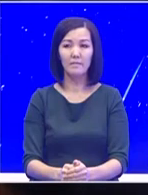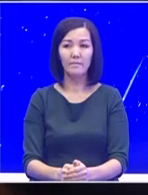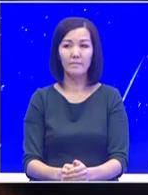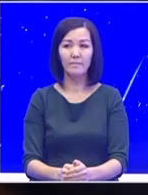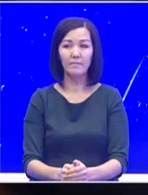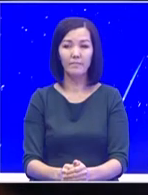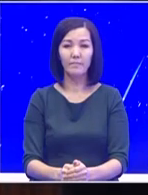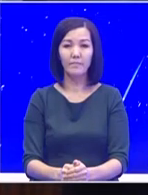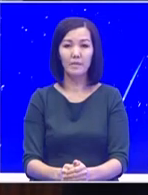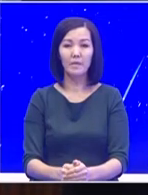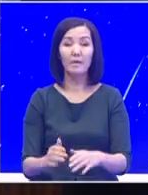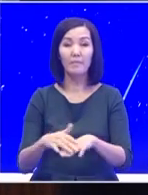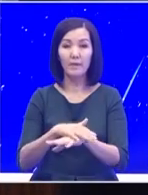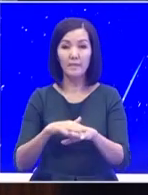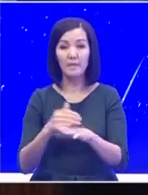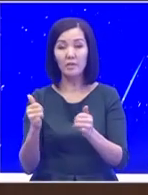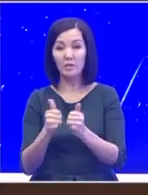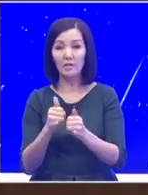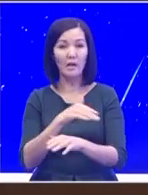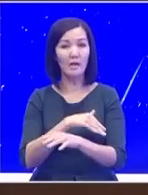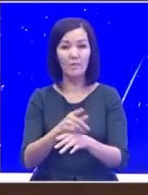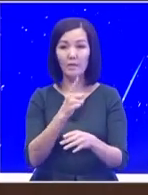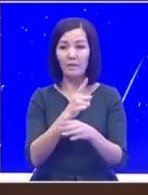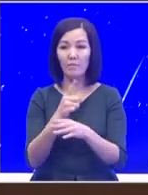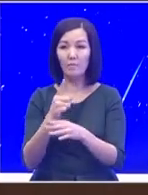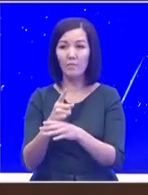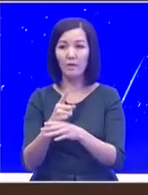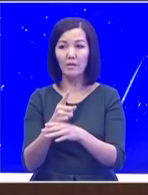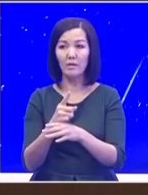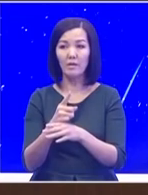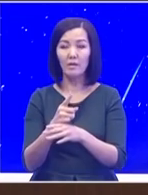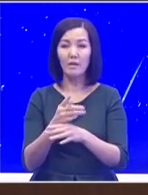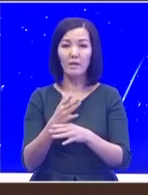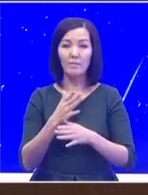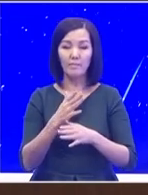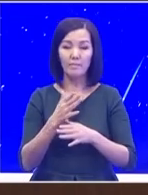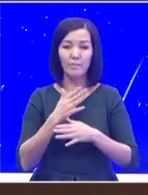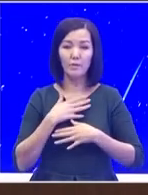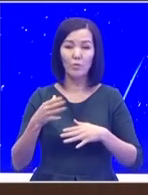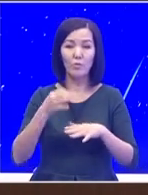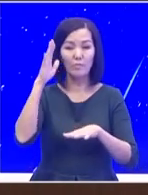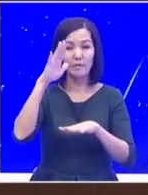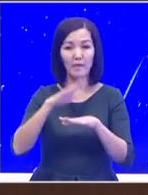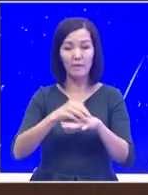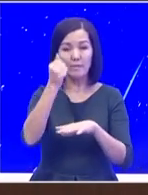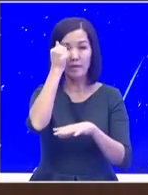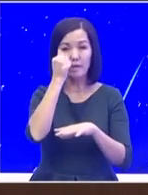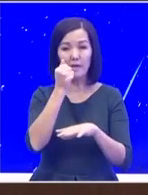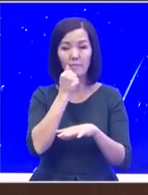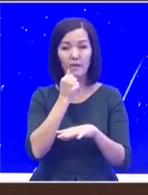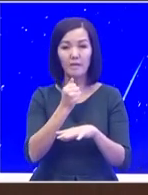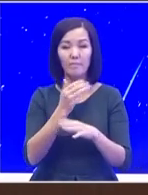этом месте найдут, но не на Арбате. Оксиге рахмет, біздің жағдайымызды оксы түсінді. Бізге